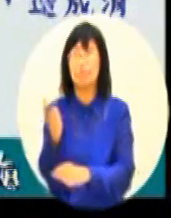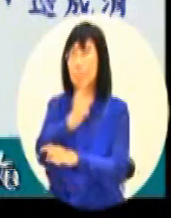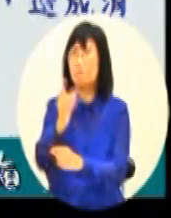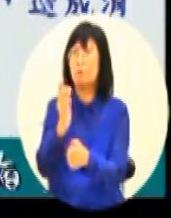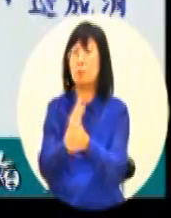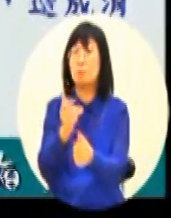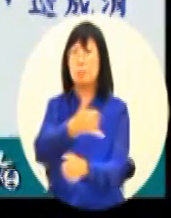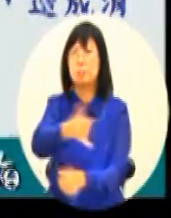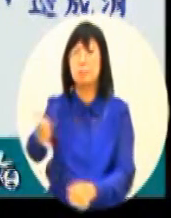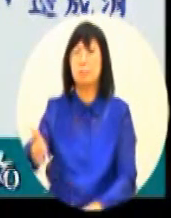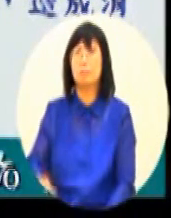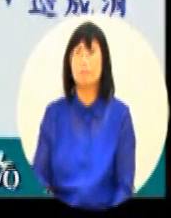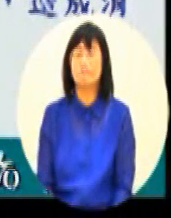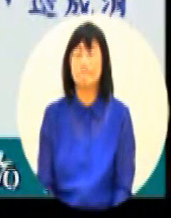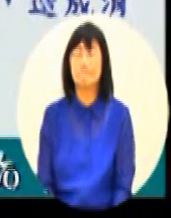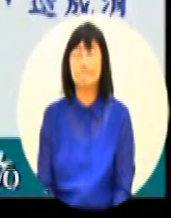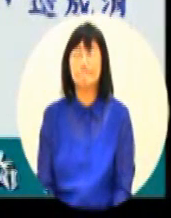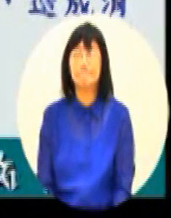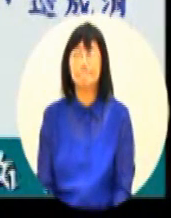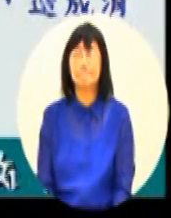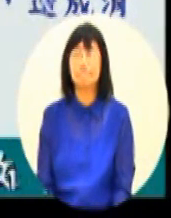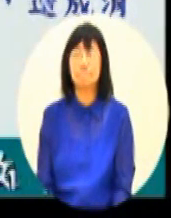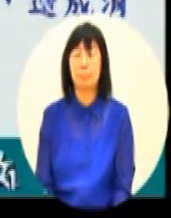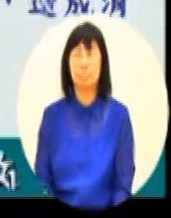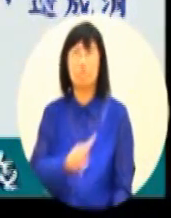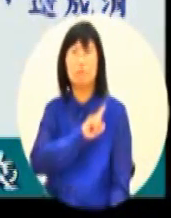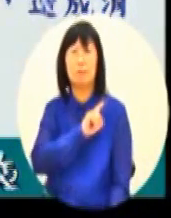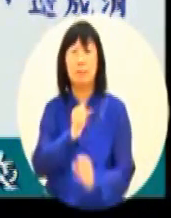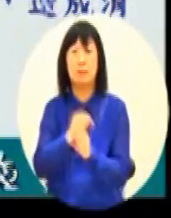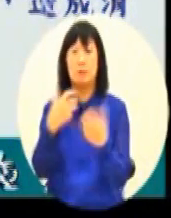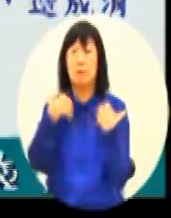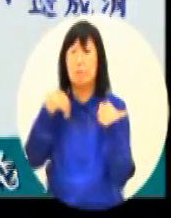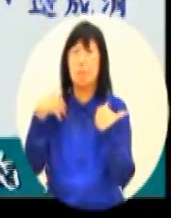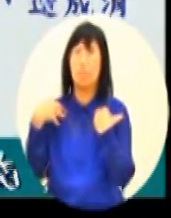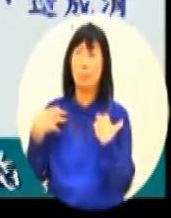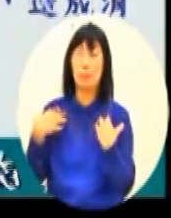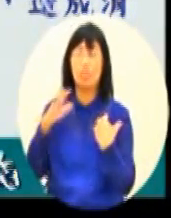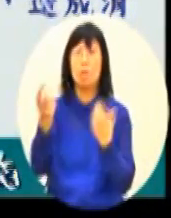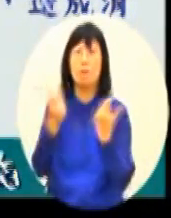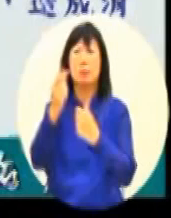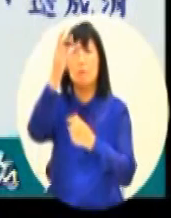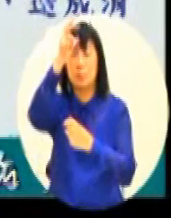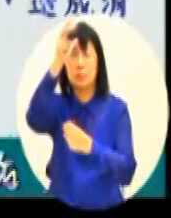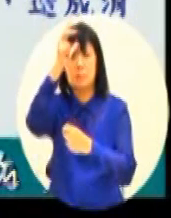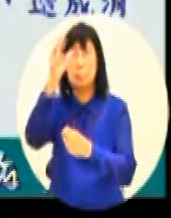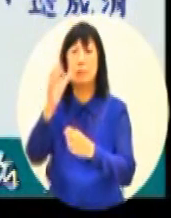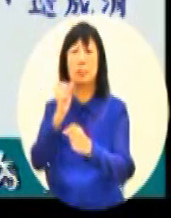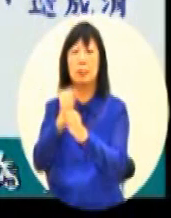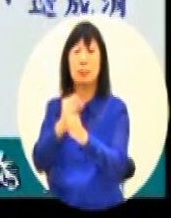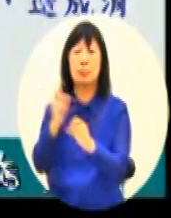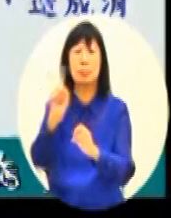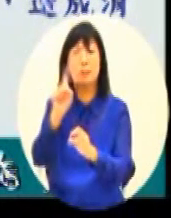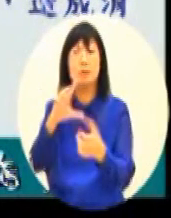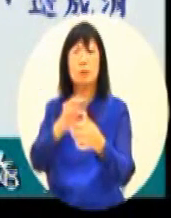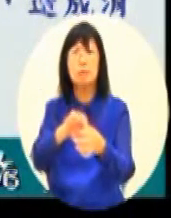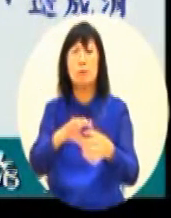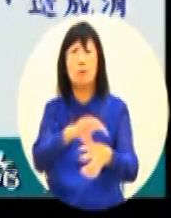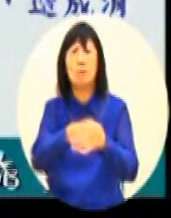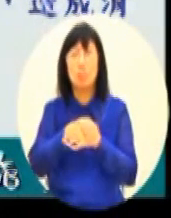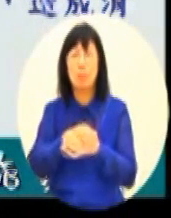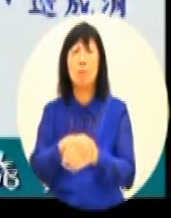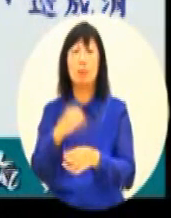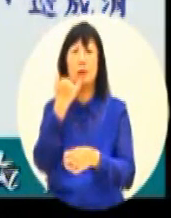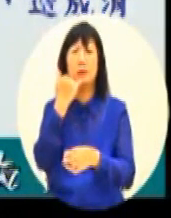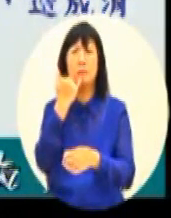员啊，我干嘛？题目嘛，足济，甲警察局也差不多，包山包海，抓蚊啊，抓狗，抓鳄鱼，抓蛇，抓